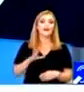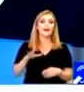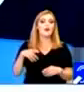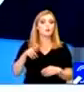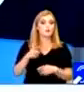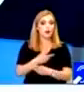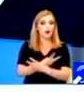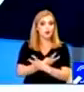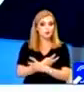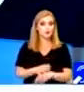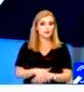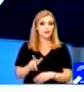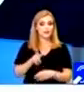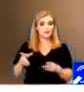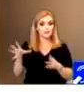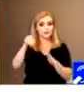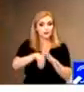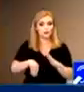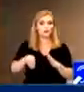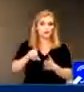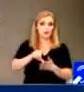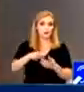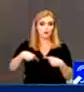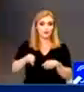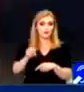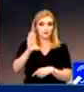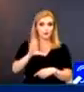Austria deține președinția Uniunii Europene.